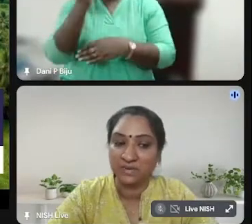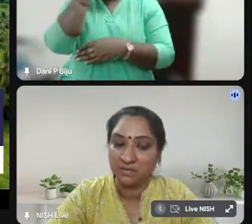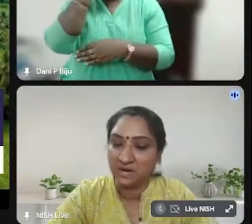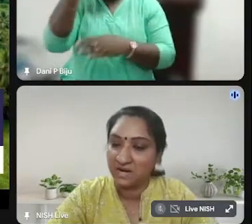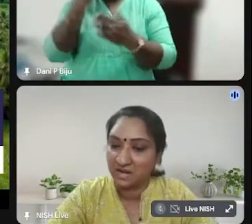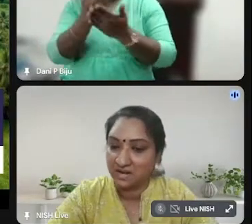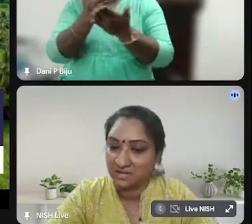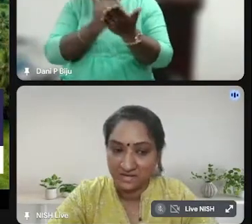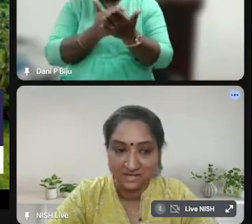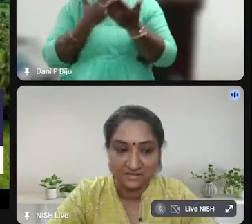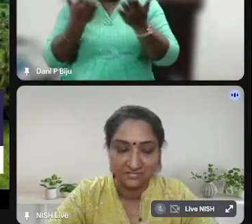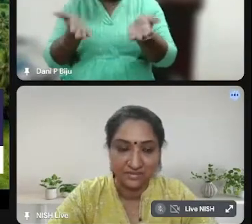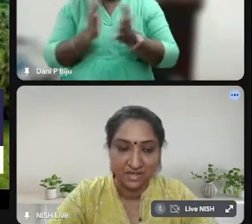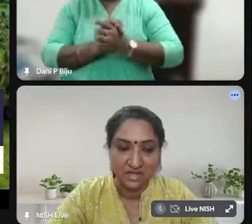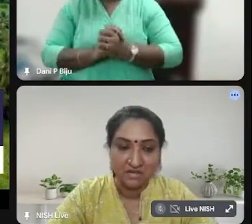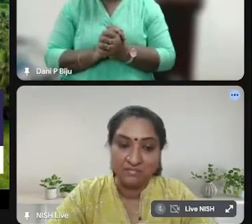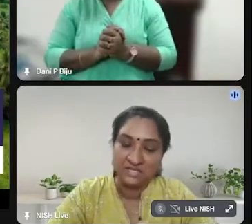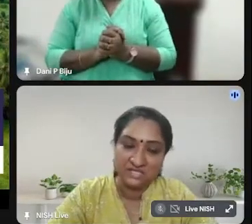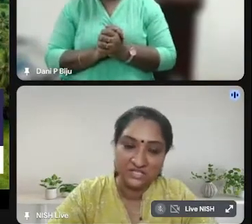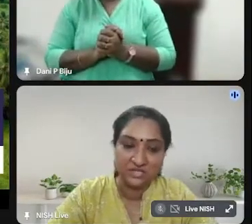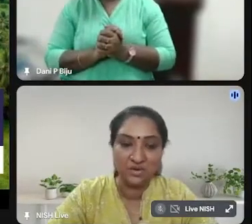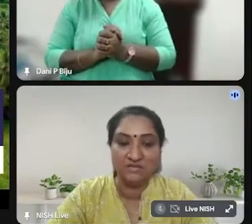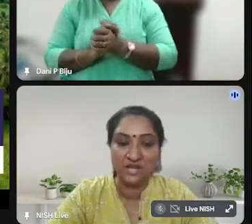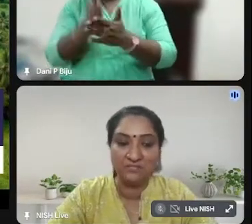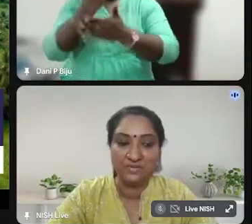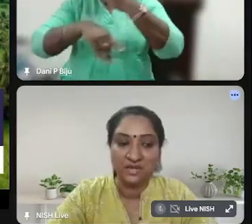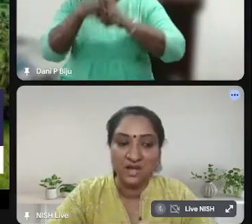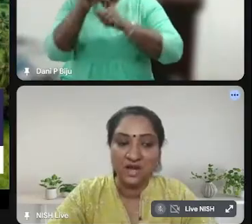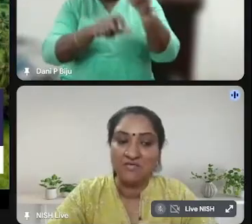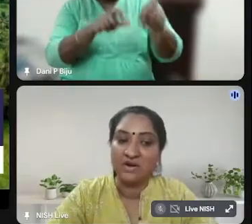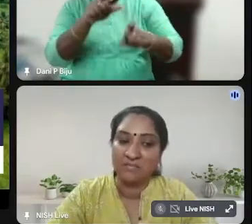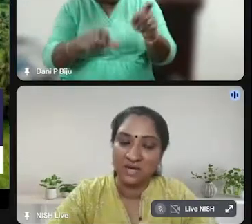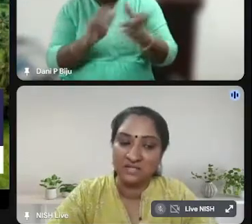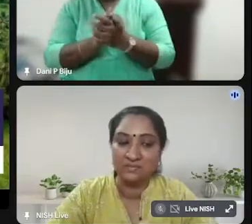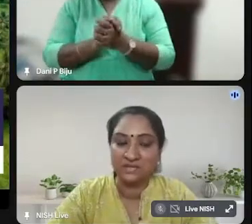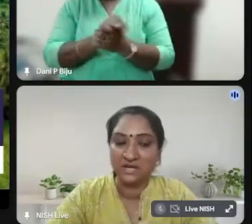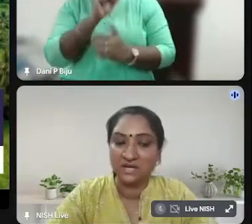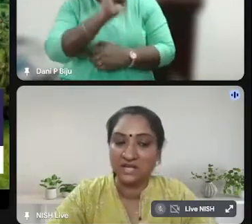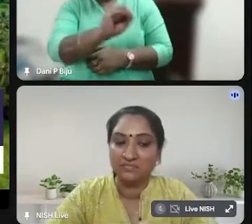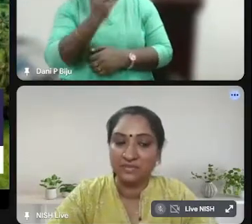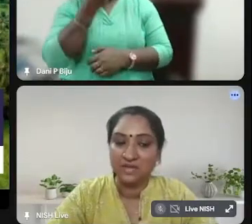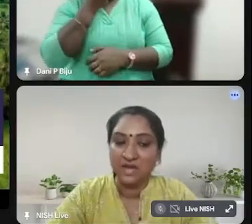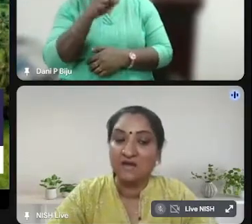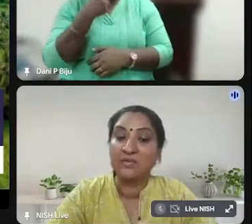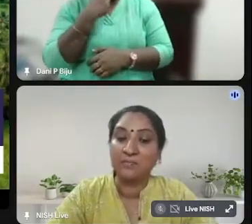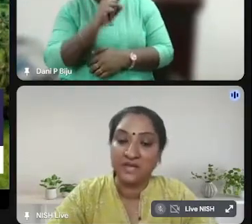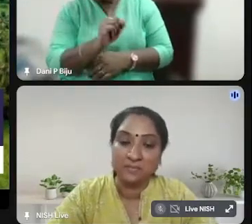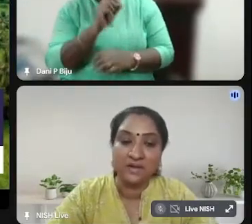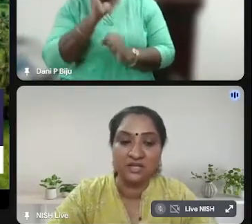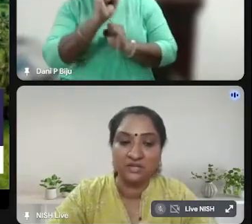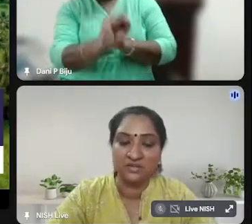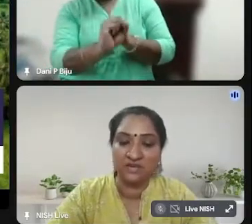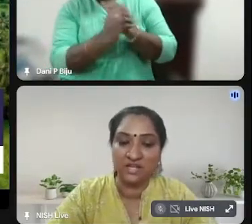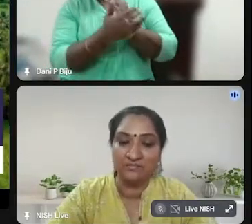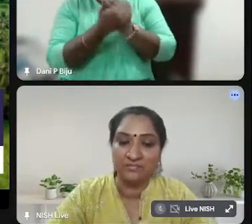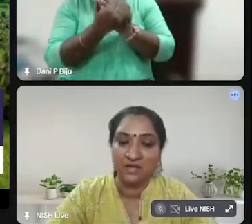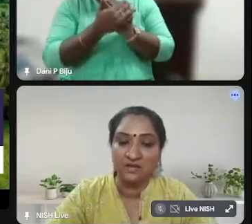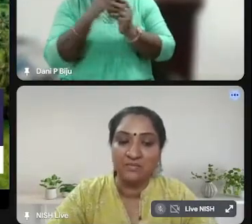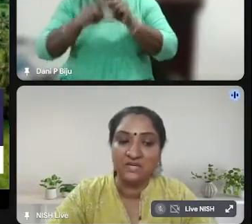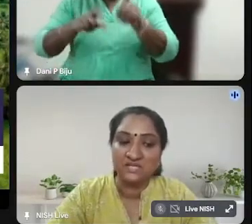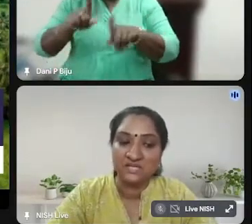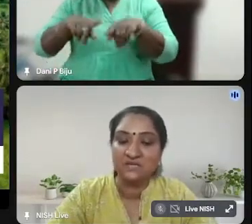അവബോധ പരിപാടിയാണ് നിഡാസ്. ഭിന്നശേഷിയുള്ളവരെയും അവരുടെ മാതാപിതാക്കളെയും അവരെ